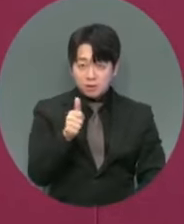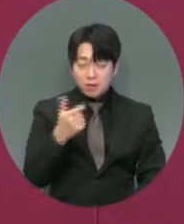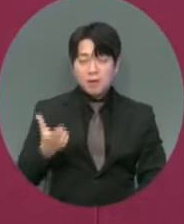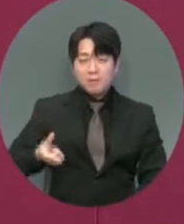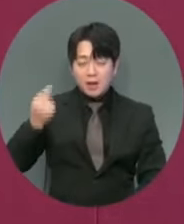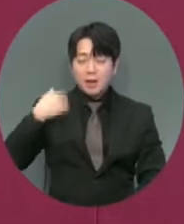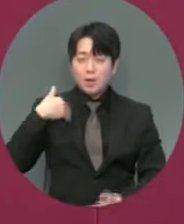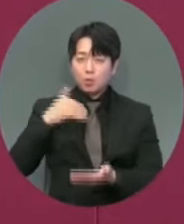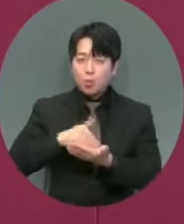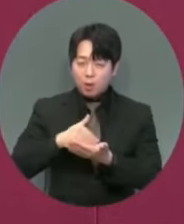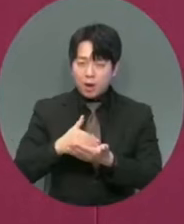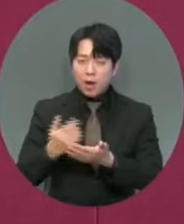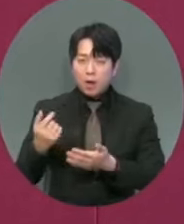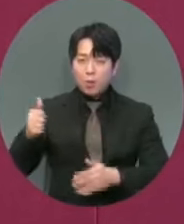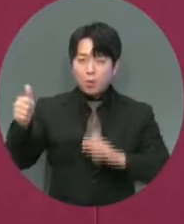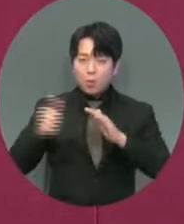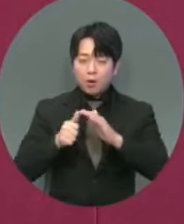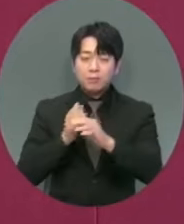어서 돌아오십시오.